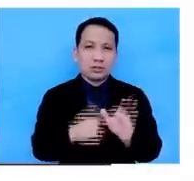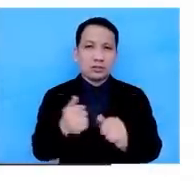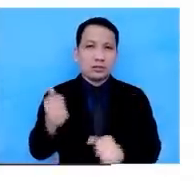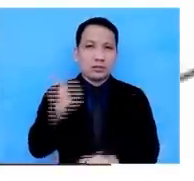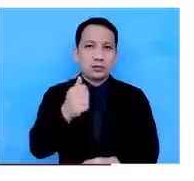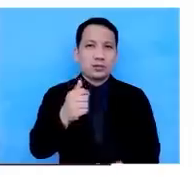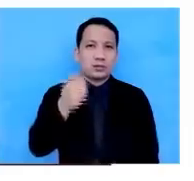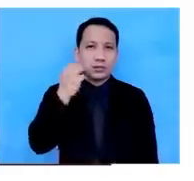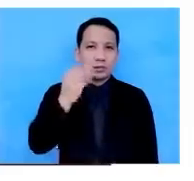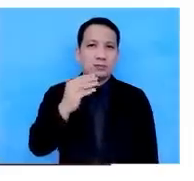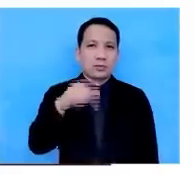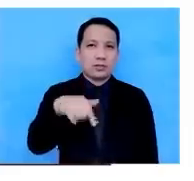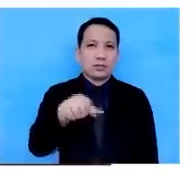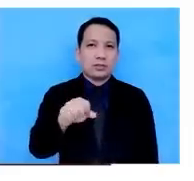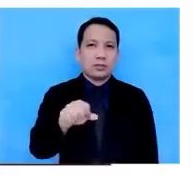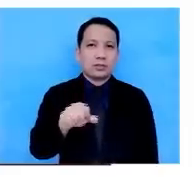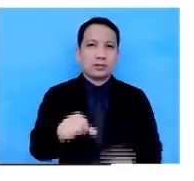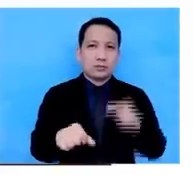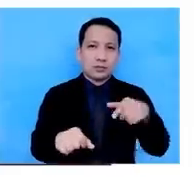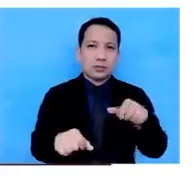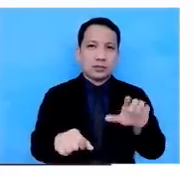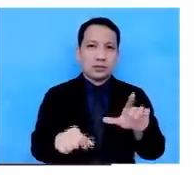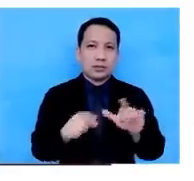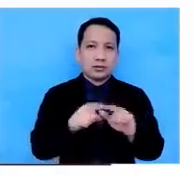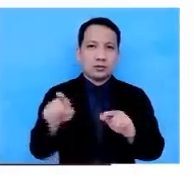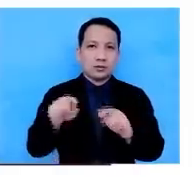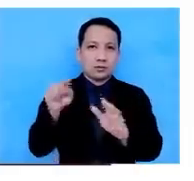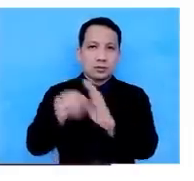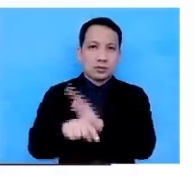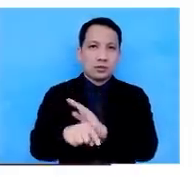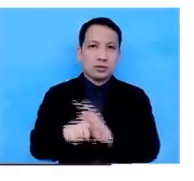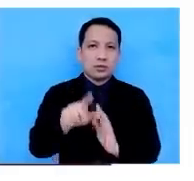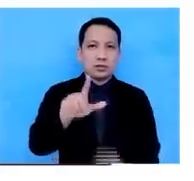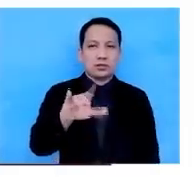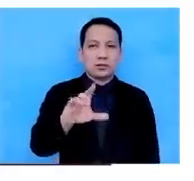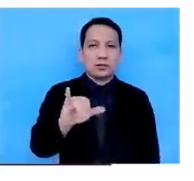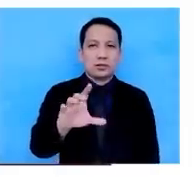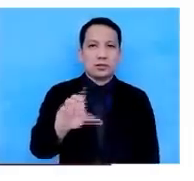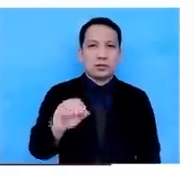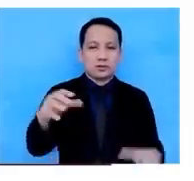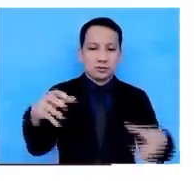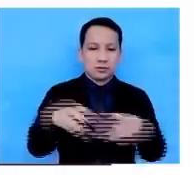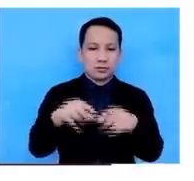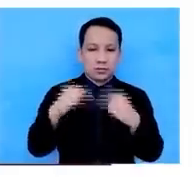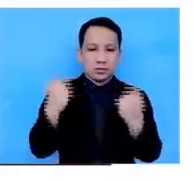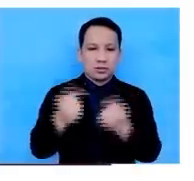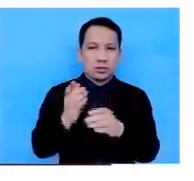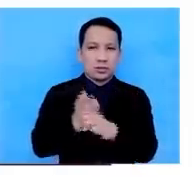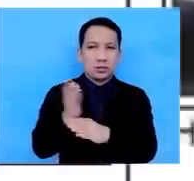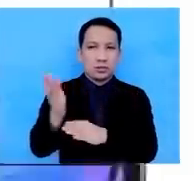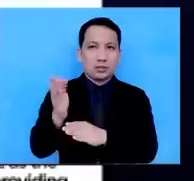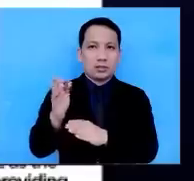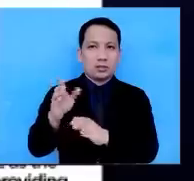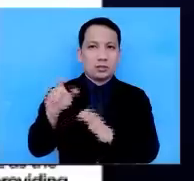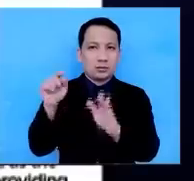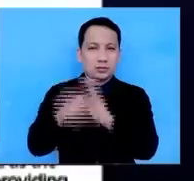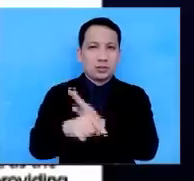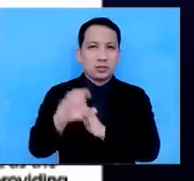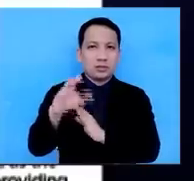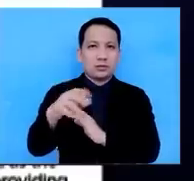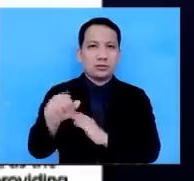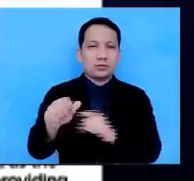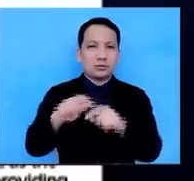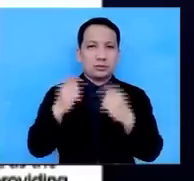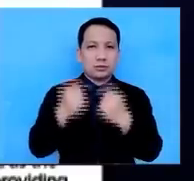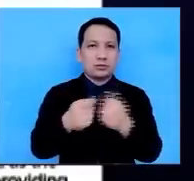Michael Licciayo para ipapatay si Plaza. Si Licciayo naman daw ang bumuo ng strike team para patayin si Chua. Team leader si